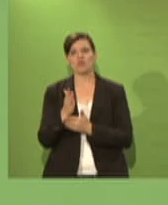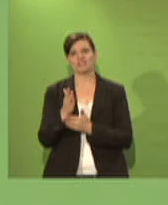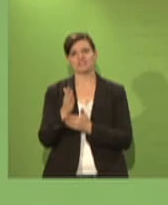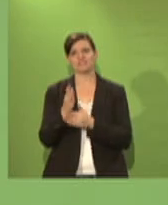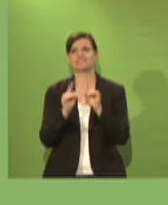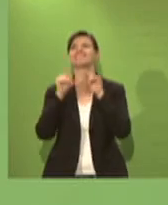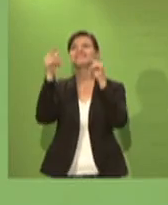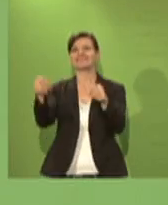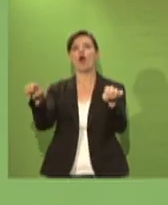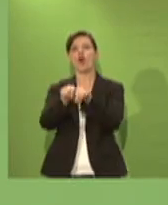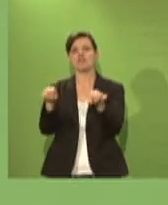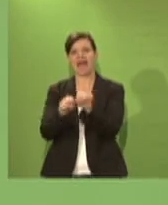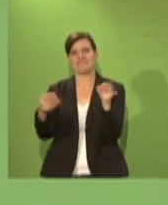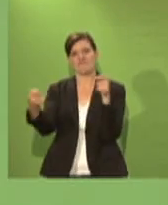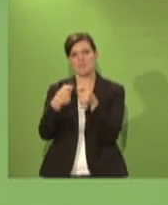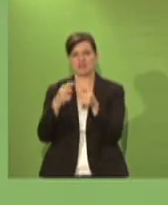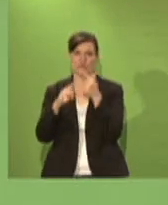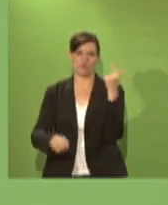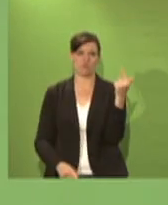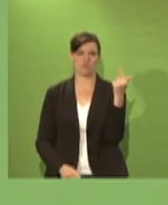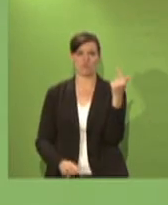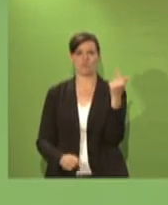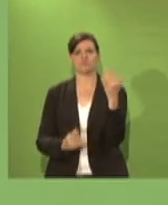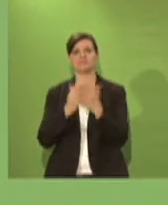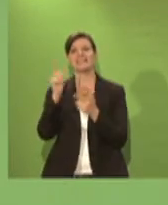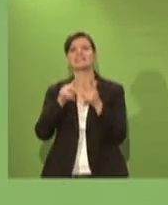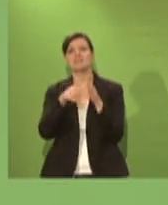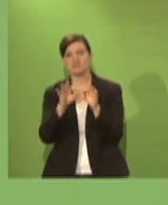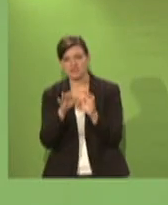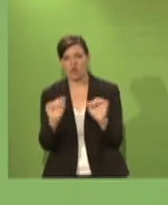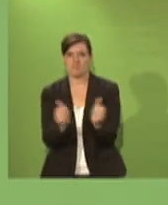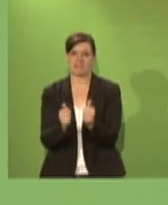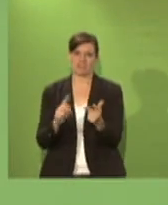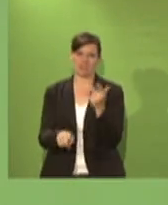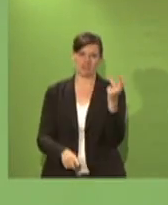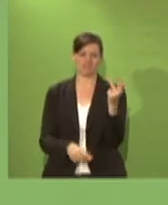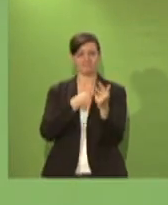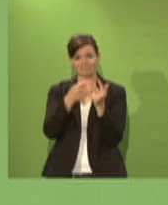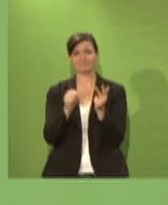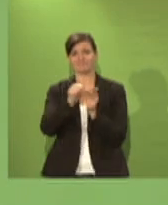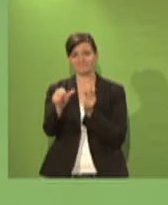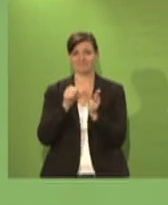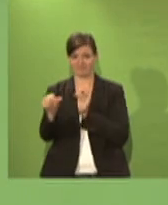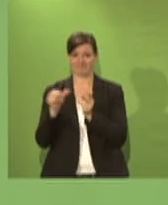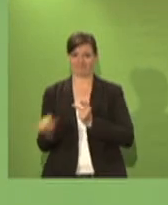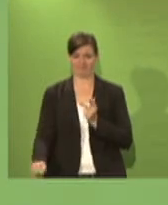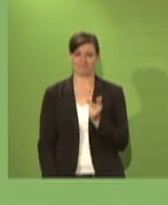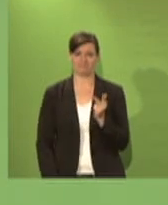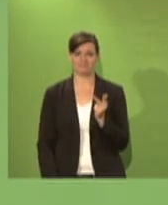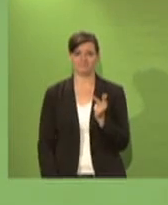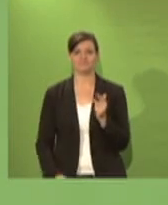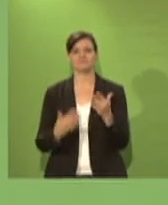nach draußen und so weiter. Wir haben unsere Gebärdendolmetscher, das kostet alles. Und da haben wir jetzt